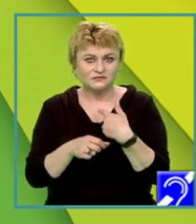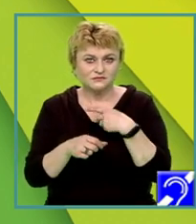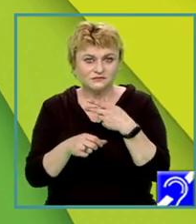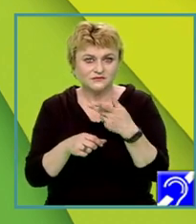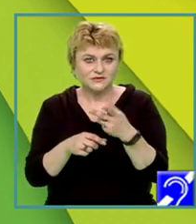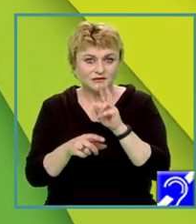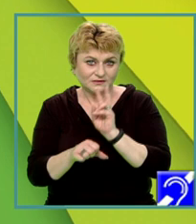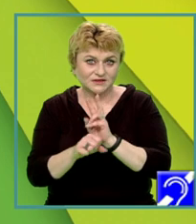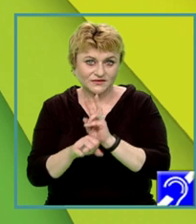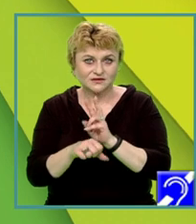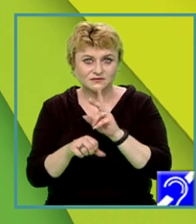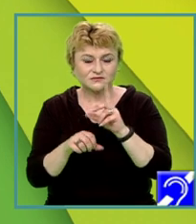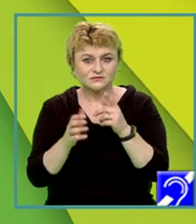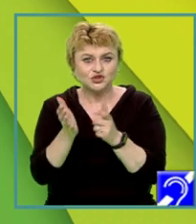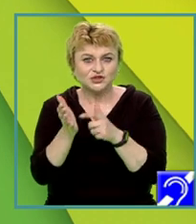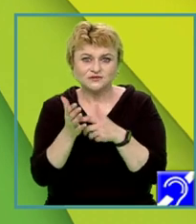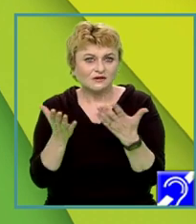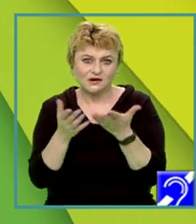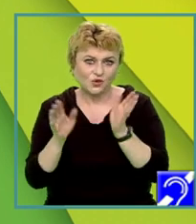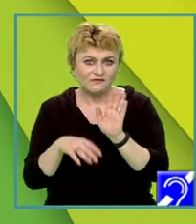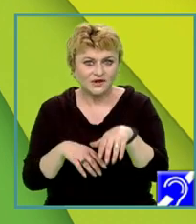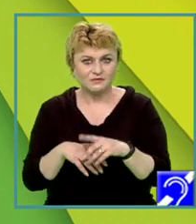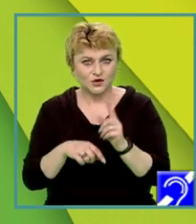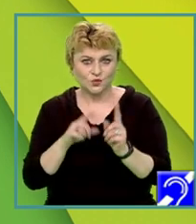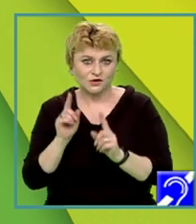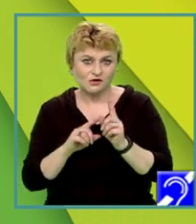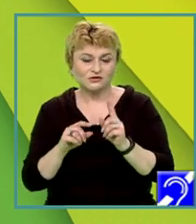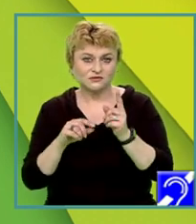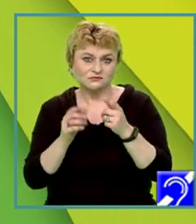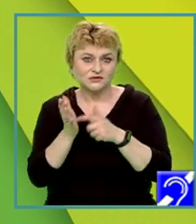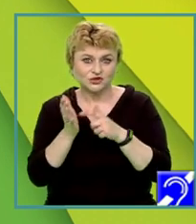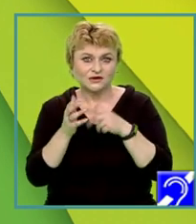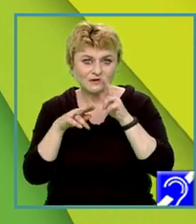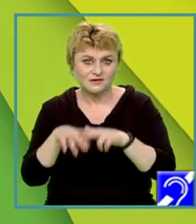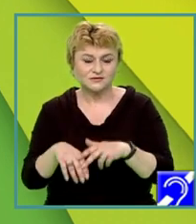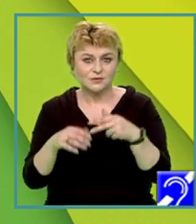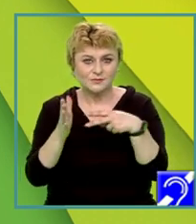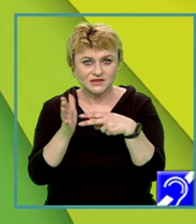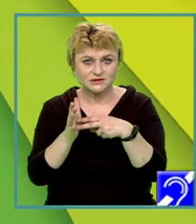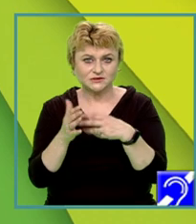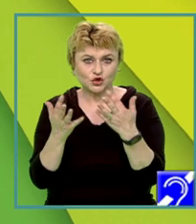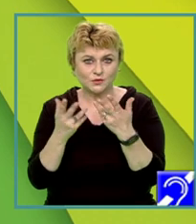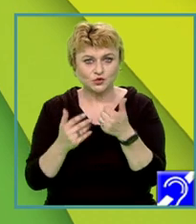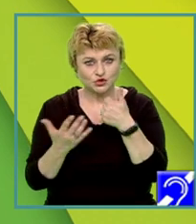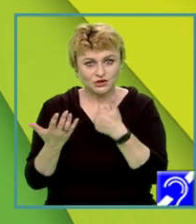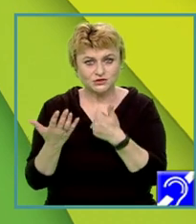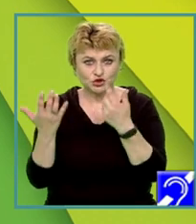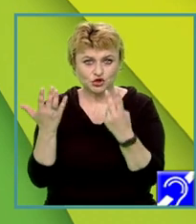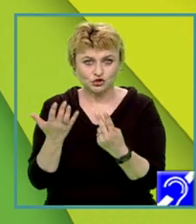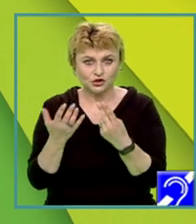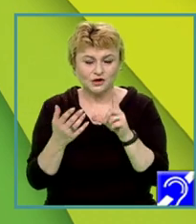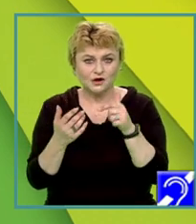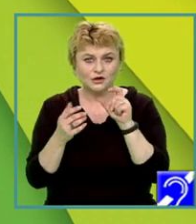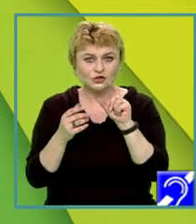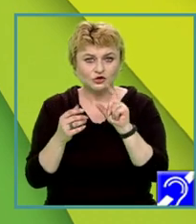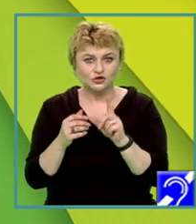la cerința pe care o avem uneori se cere restul împărțirii numărului 62 la 12 al tău